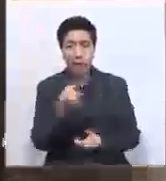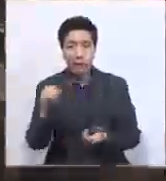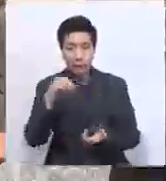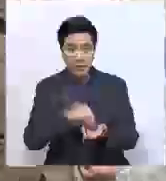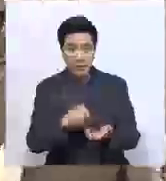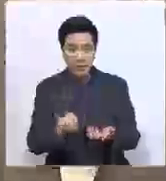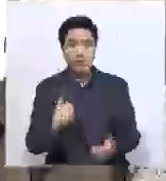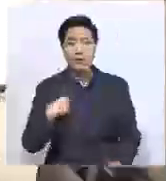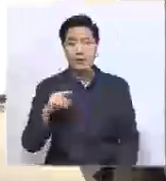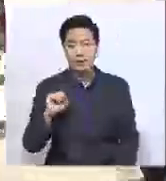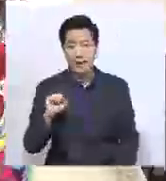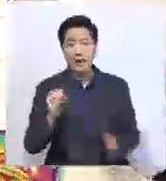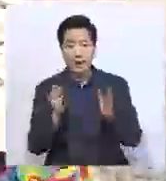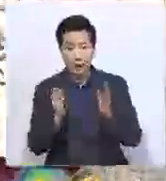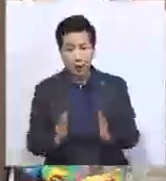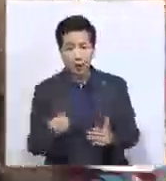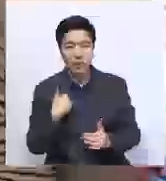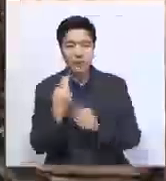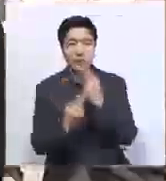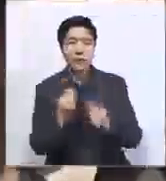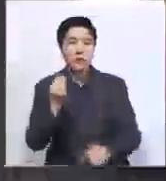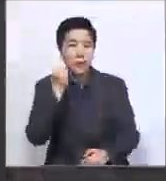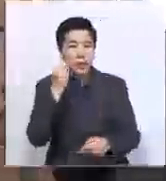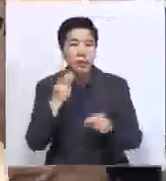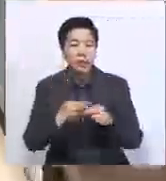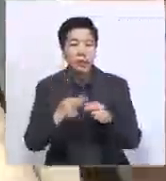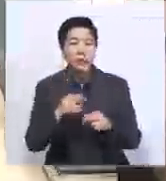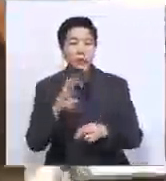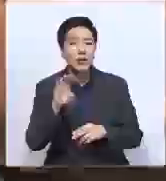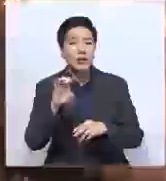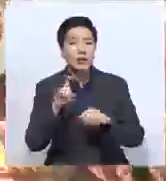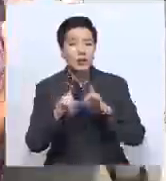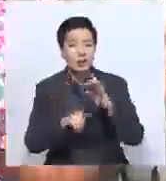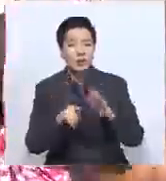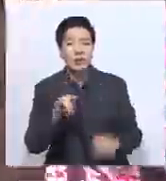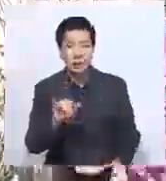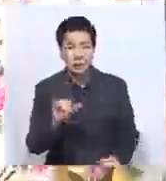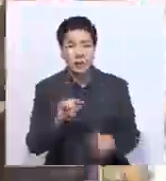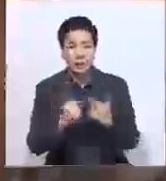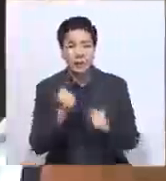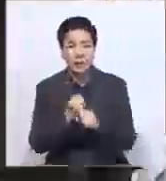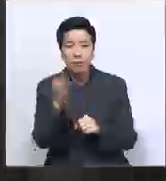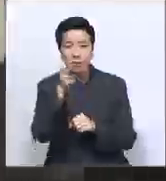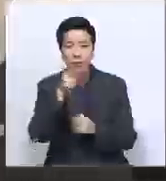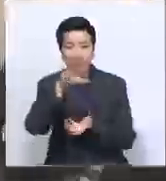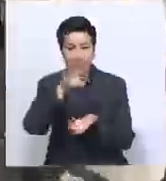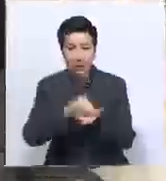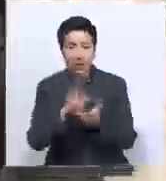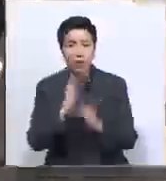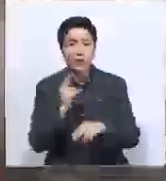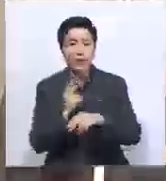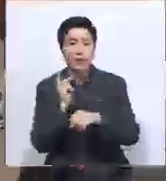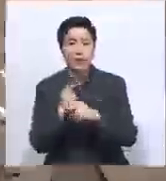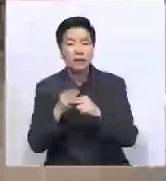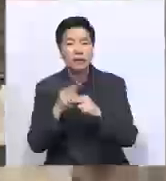มากกว่า 100,000 คนวันนี้พามาเยี่ยมบ้านบี้เดอะสกาหรือว่านายกฤตบุญยะนักสร้างวิดีโอบน YouTube เน็ตไอด